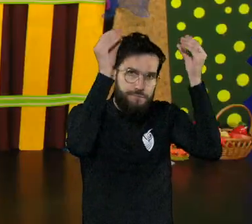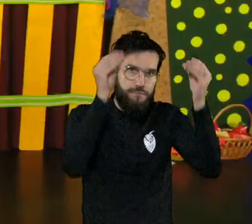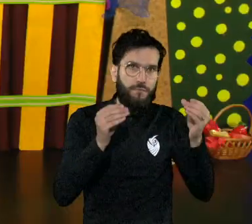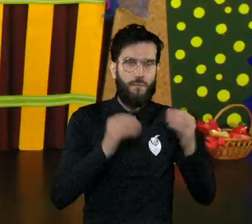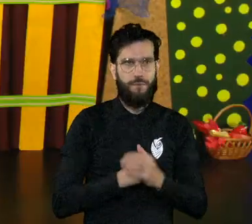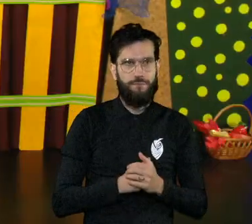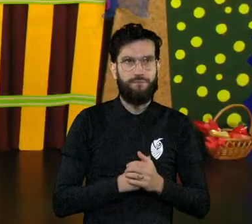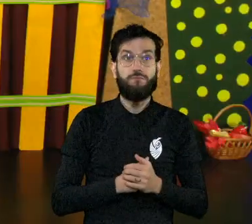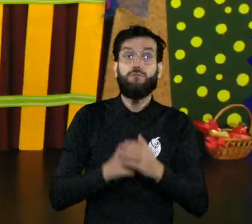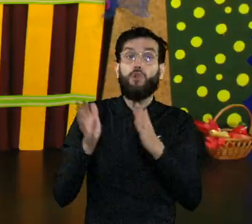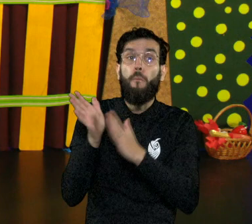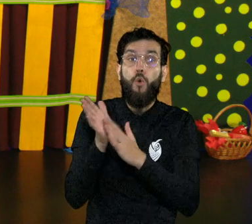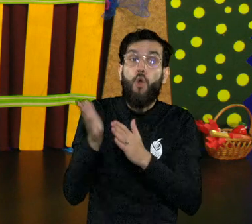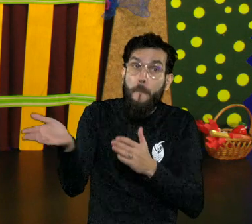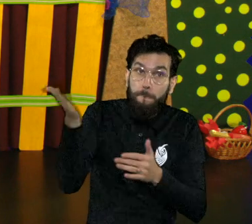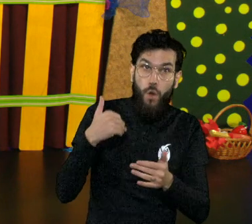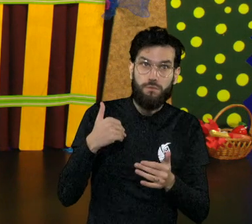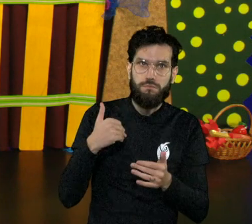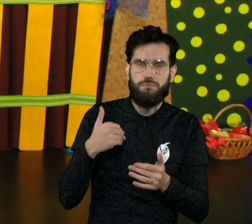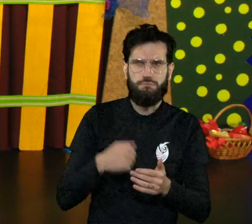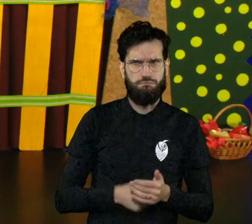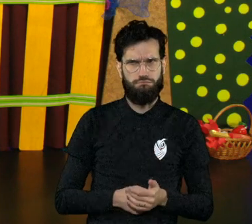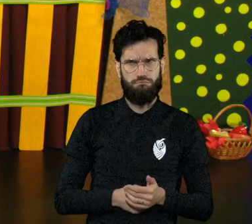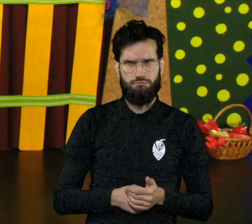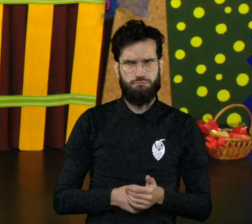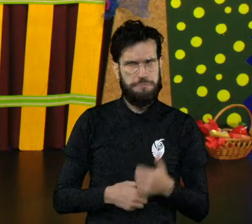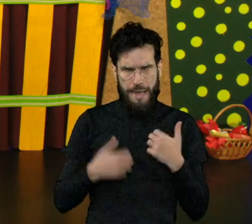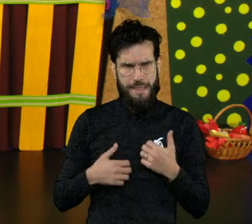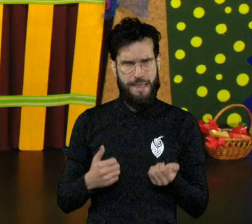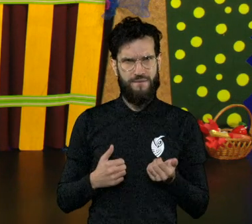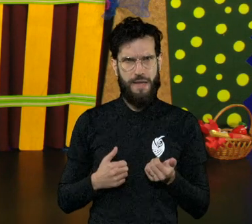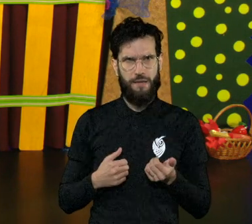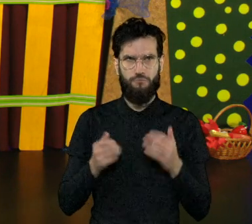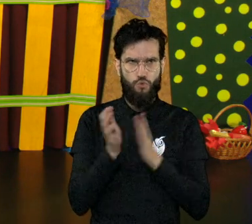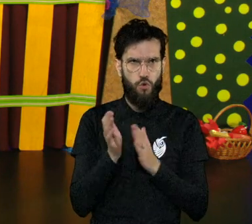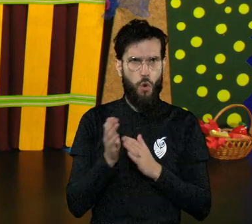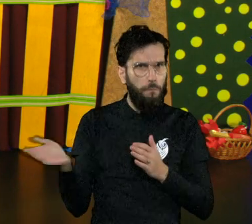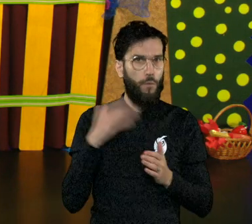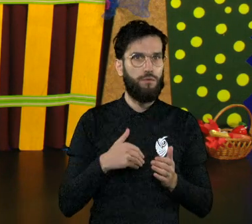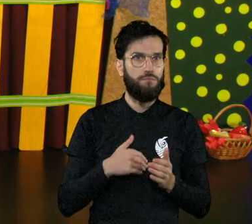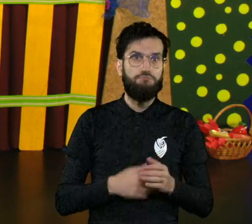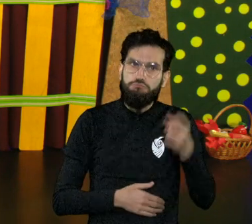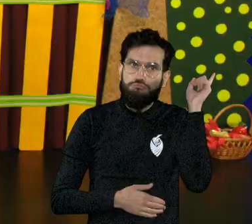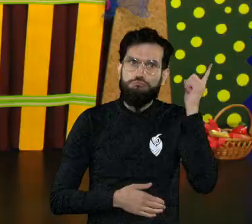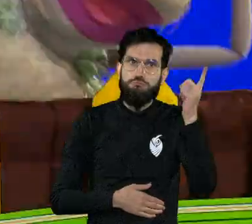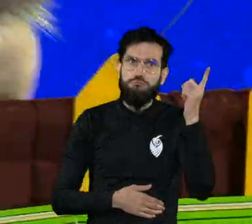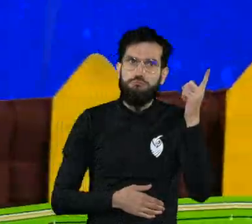No, poď, Murko, sem. Murko, nehnevaj ma. Ty